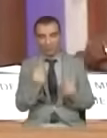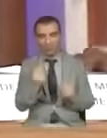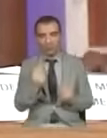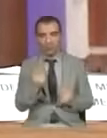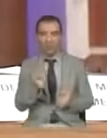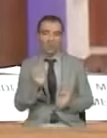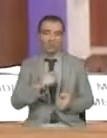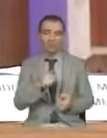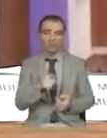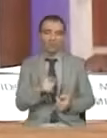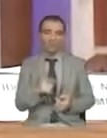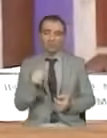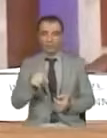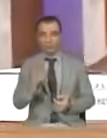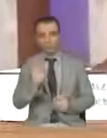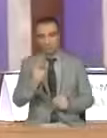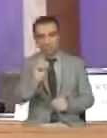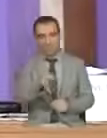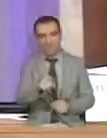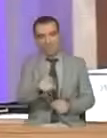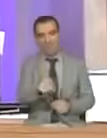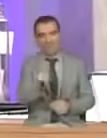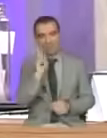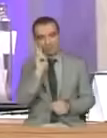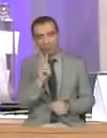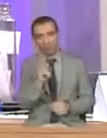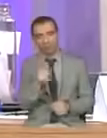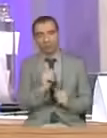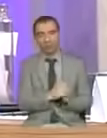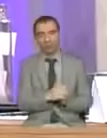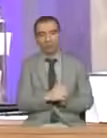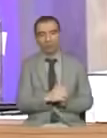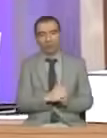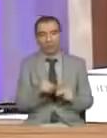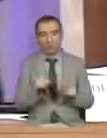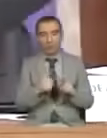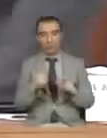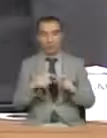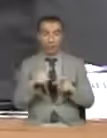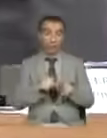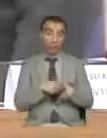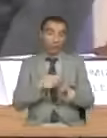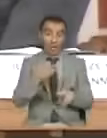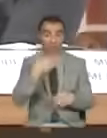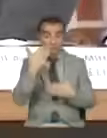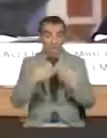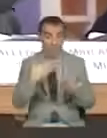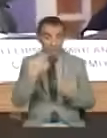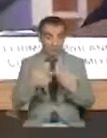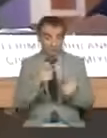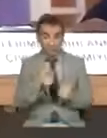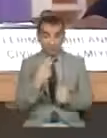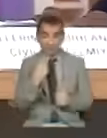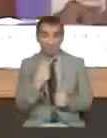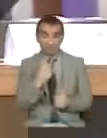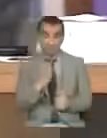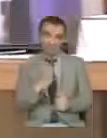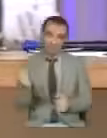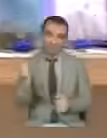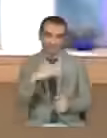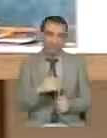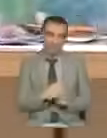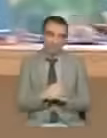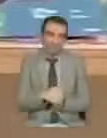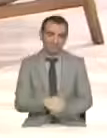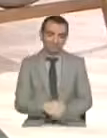yapıyorsun. Şunu da şöyle koyalım. Evet, en güzel şekilde. Nuray'a gidelim. Nuray'ın anlatmadığı. Bakalım Nuray neler yapmış bize. Gel.